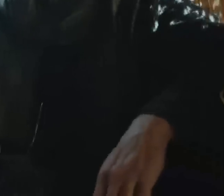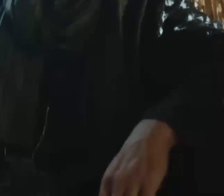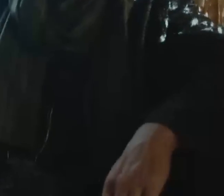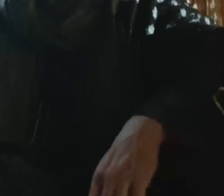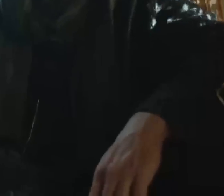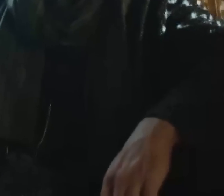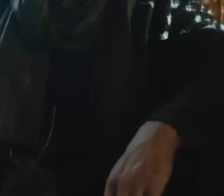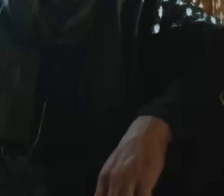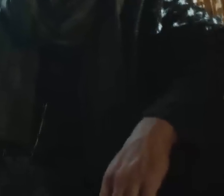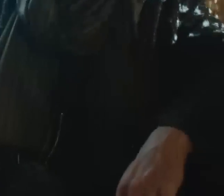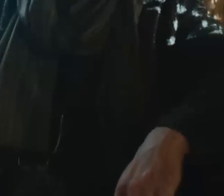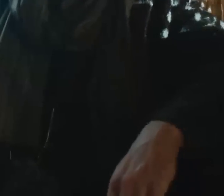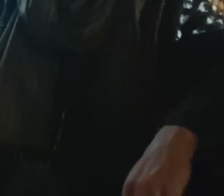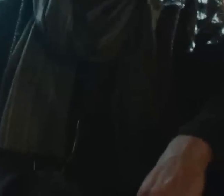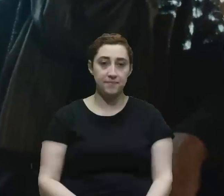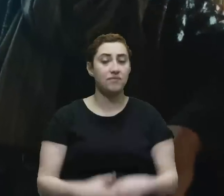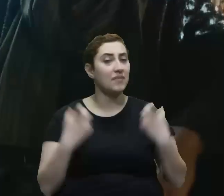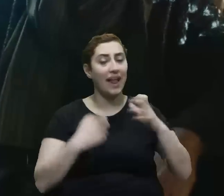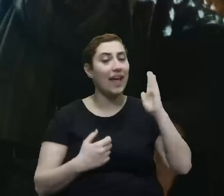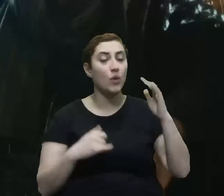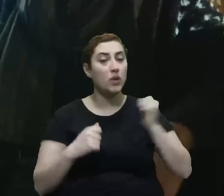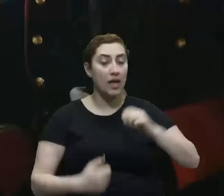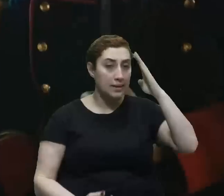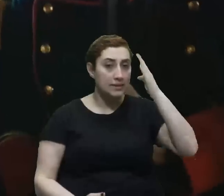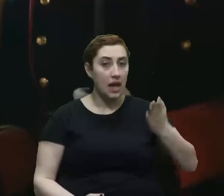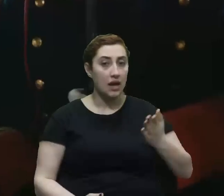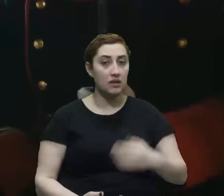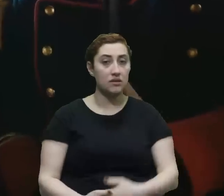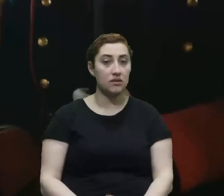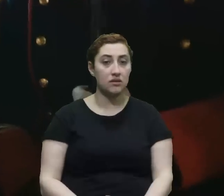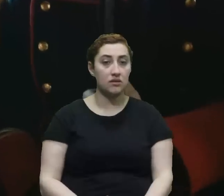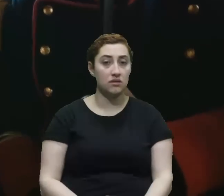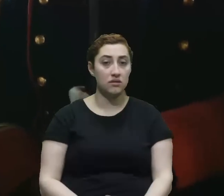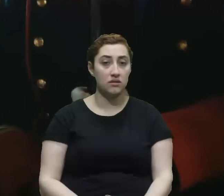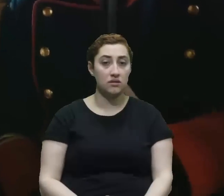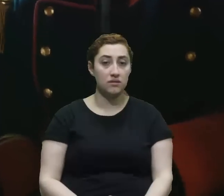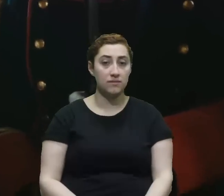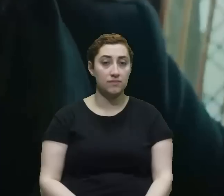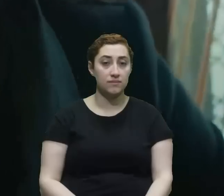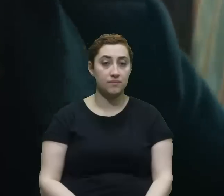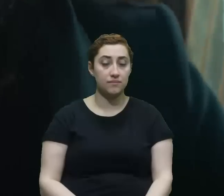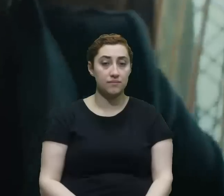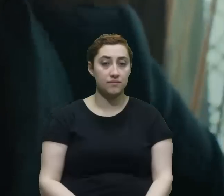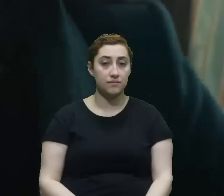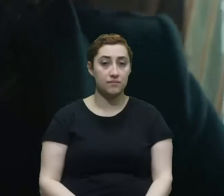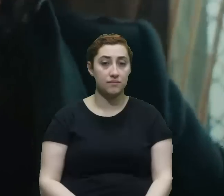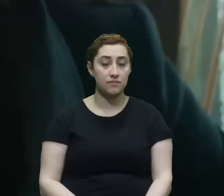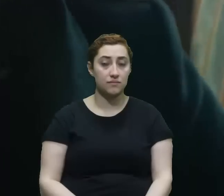var. Ali gergin, Mustafa sakin. Nereye gidiyoruz asker? Karşılarında oturan üç asker tepki vermedi.